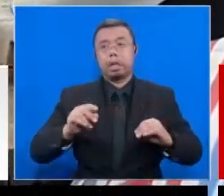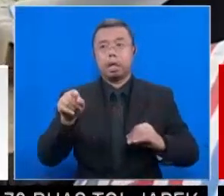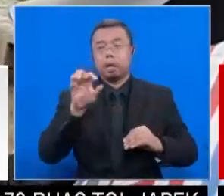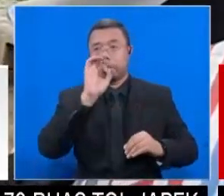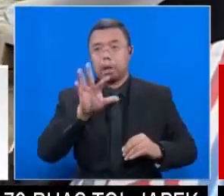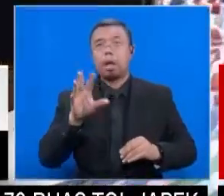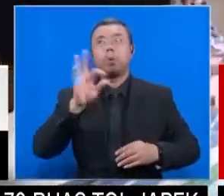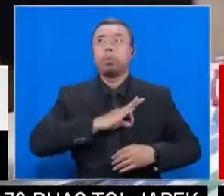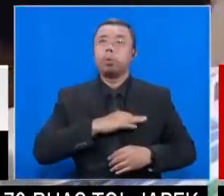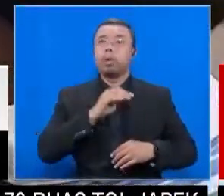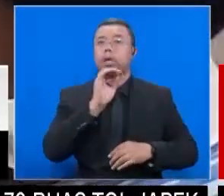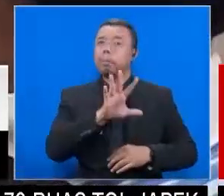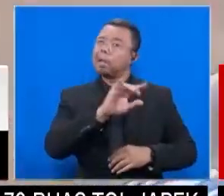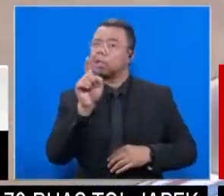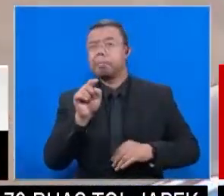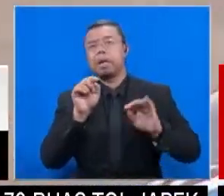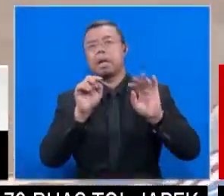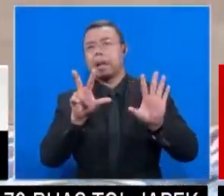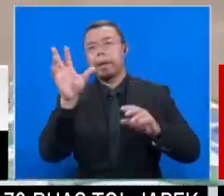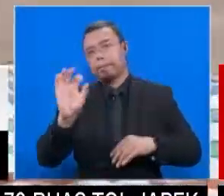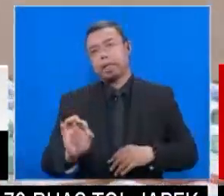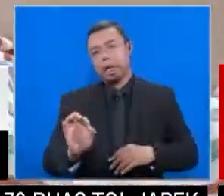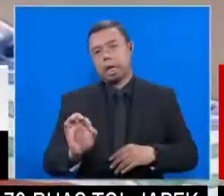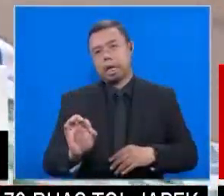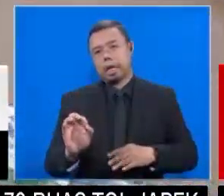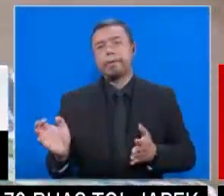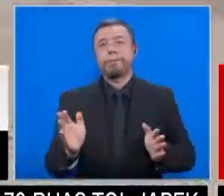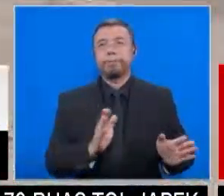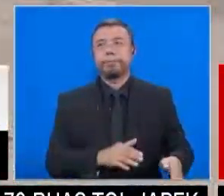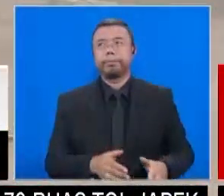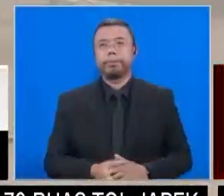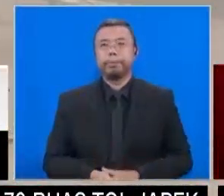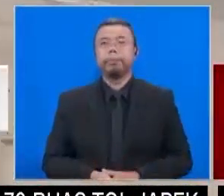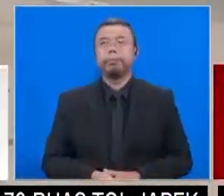mengambil keuntungan sebesar 5 hingga 8%. Tim Liputan, CNN Indonesia.